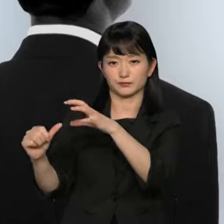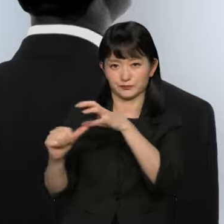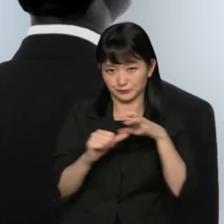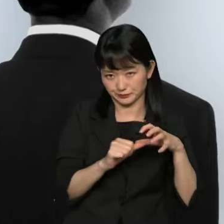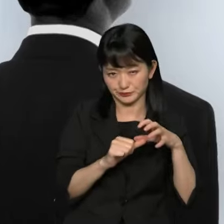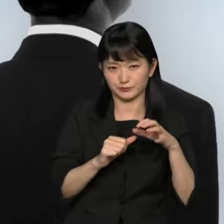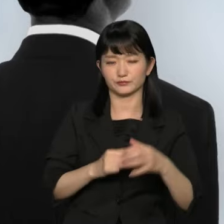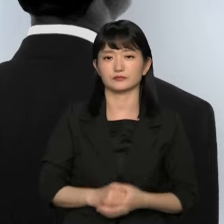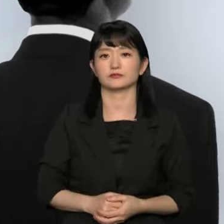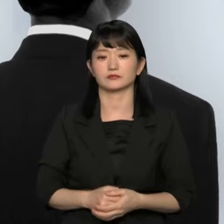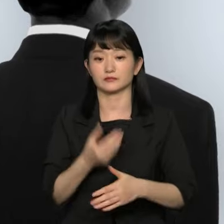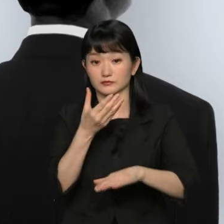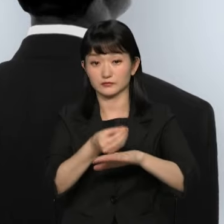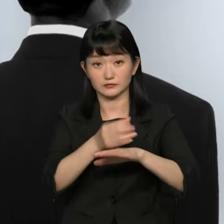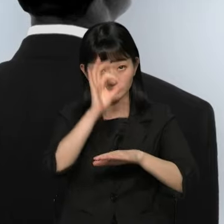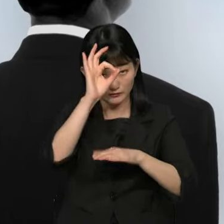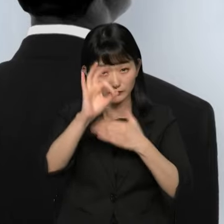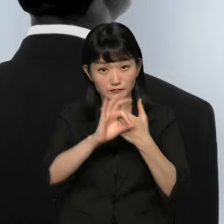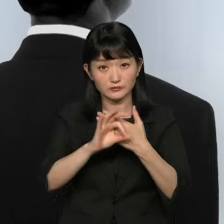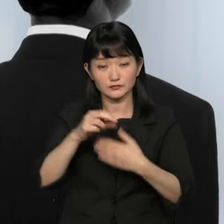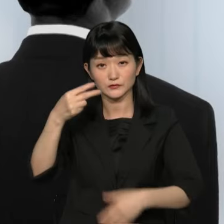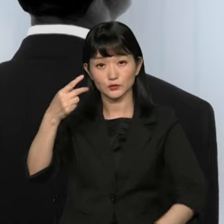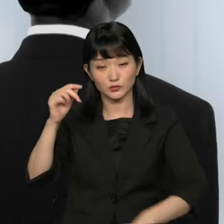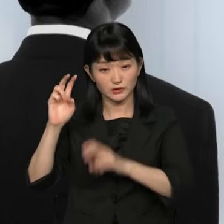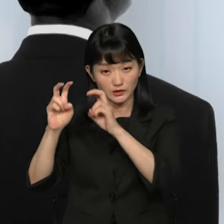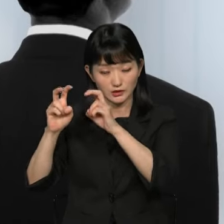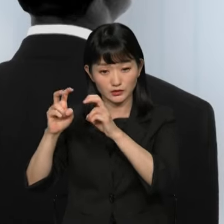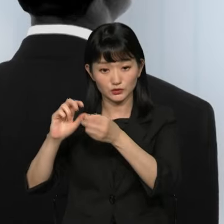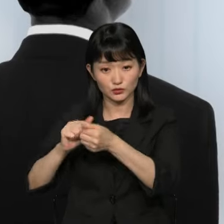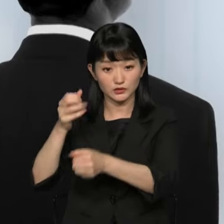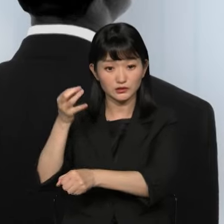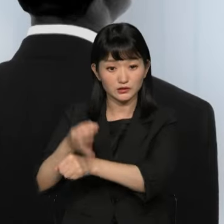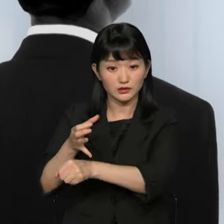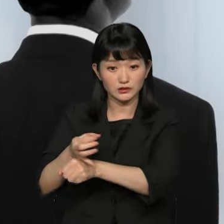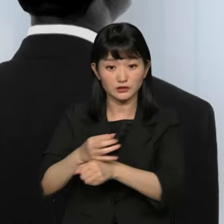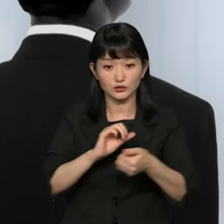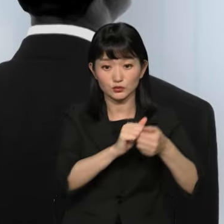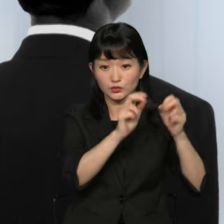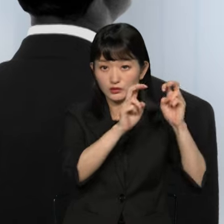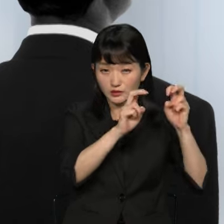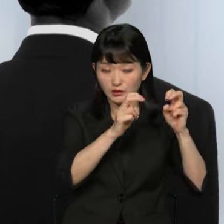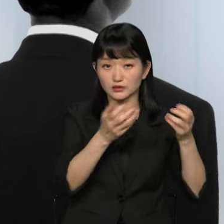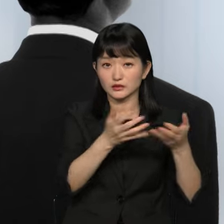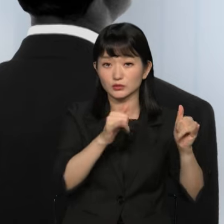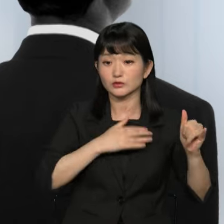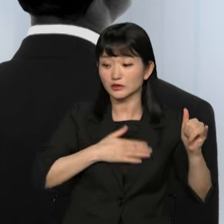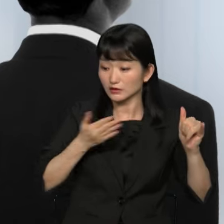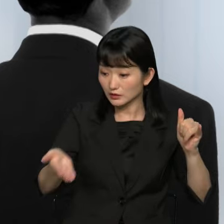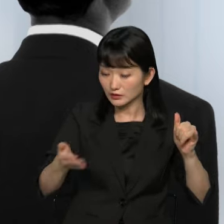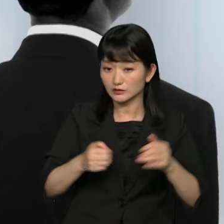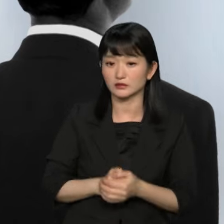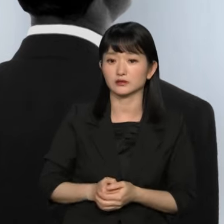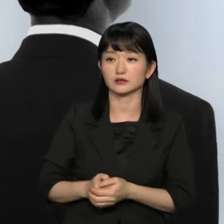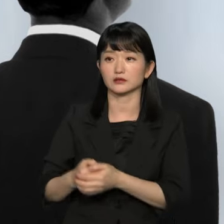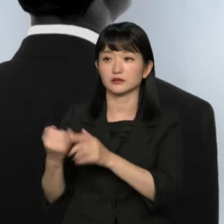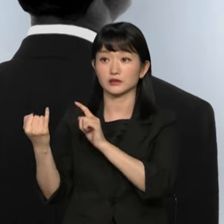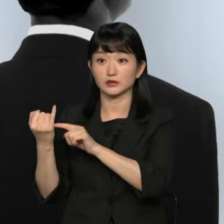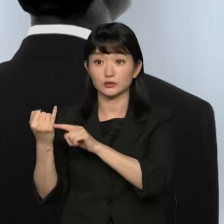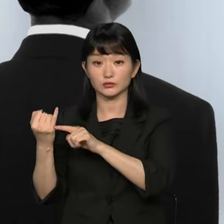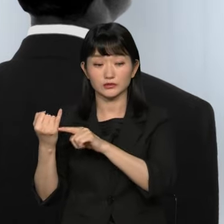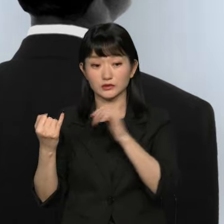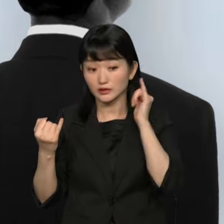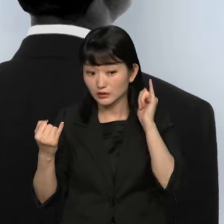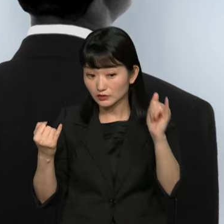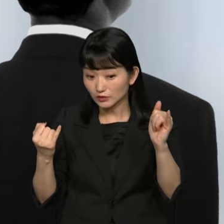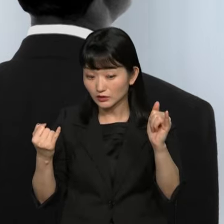동원됐습니다. 녹취록을 보면 도이치 주식을 살 때 증권사 직원이 김 여사에게 알리고 김 여사는 그분한테 전화 들어왔죠.